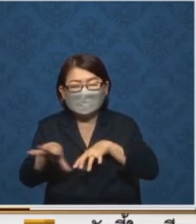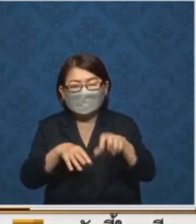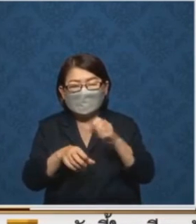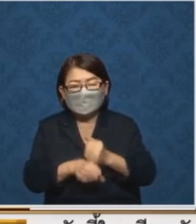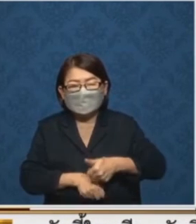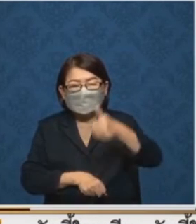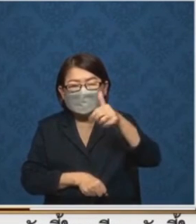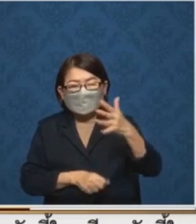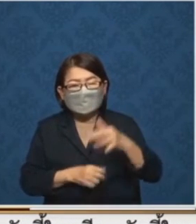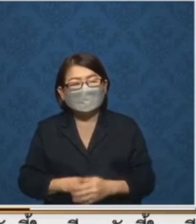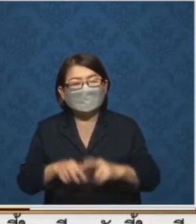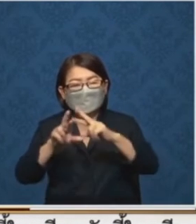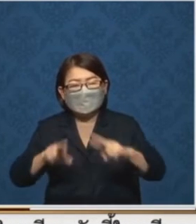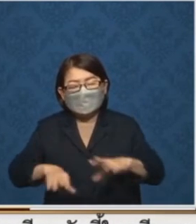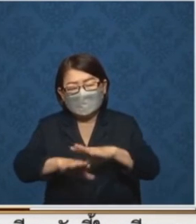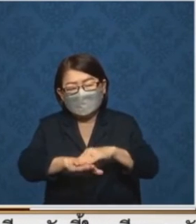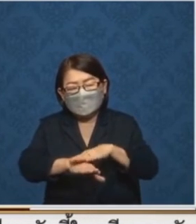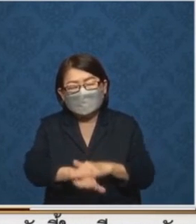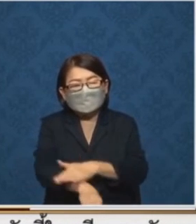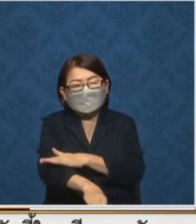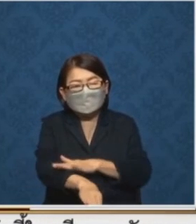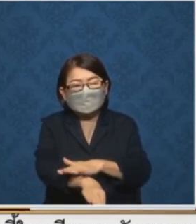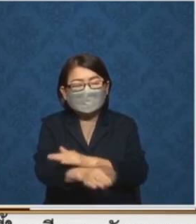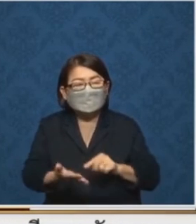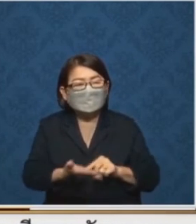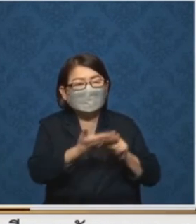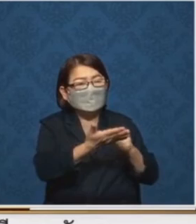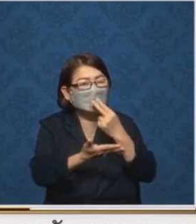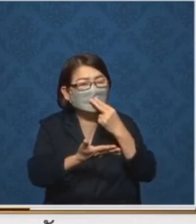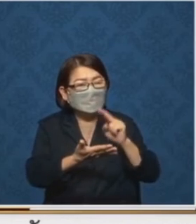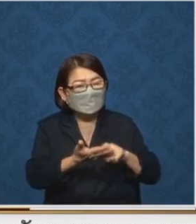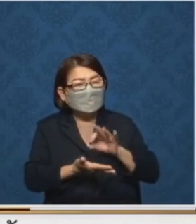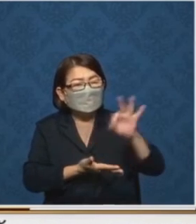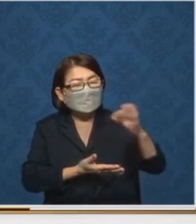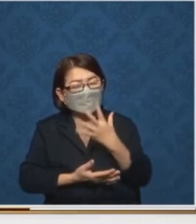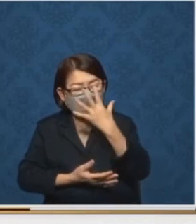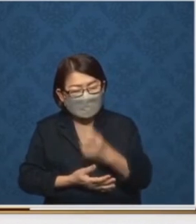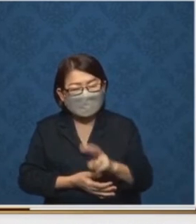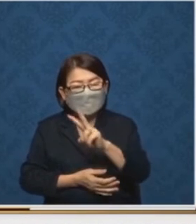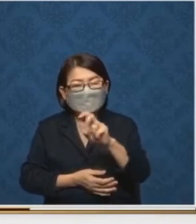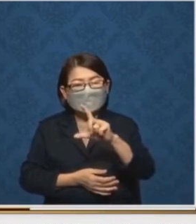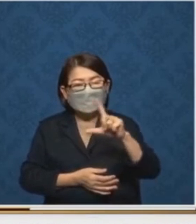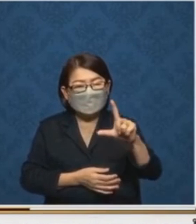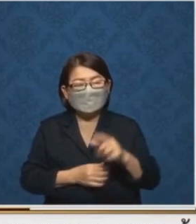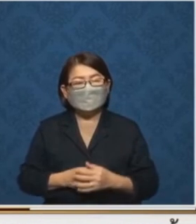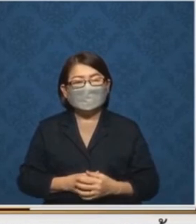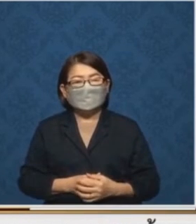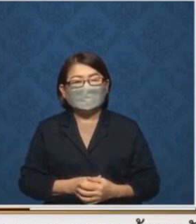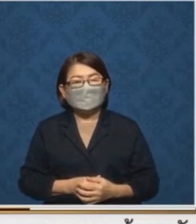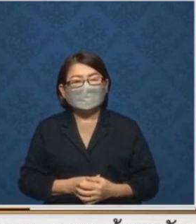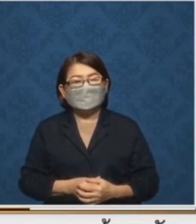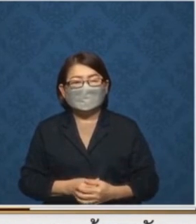259,000 ล้านบาทเจ้งไปดูแ่นต่อไปความผดพารัฐบาลอยาไม่จบ